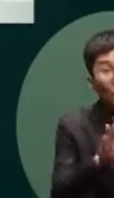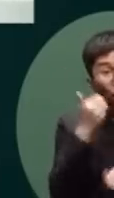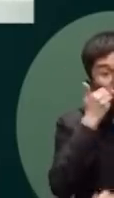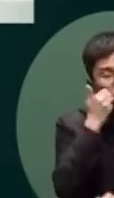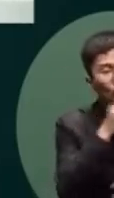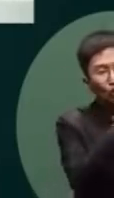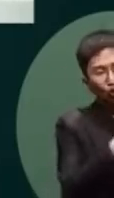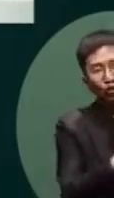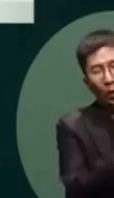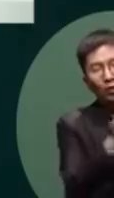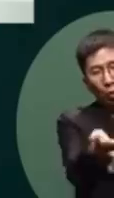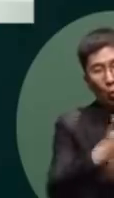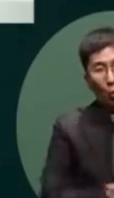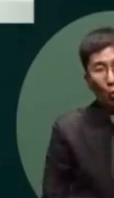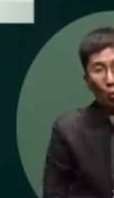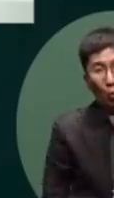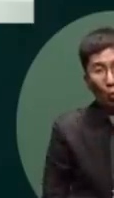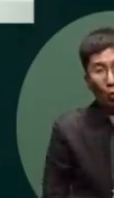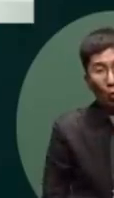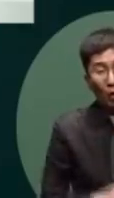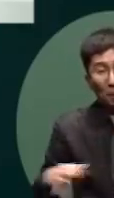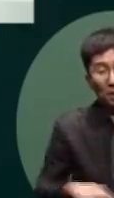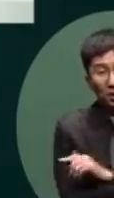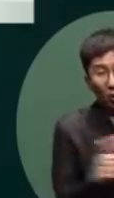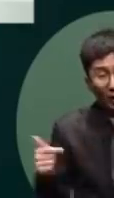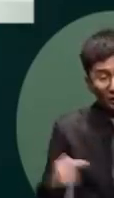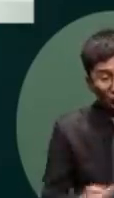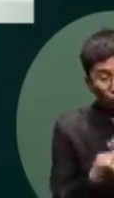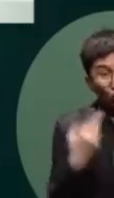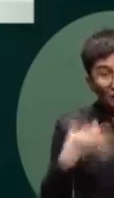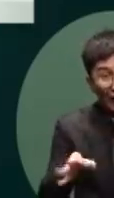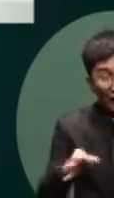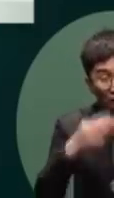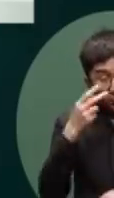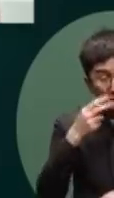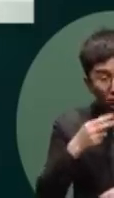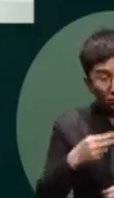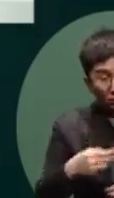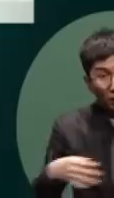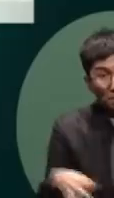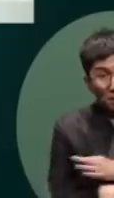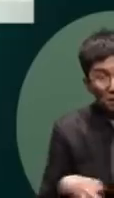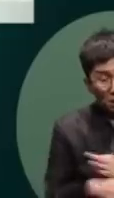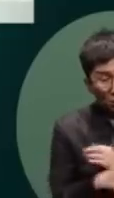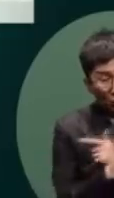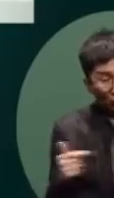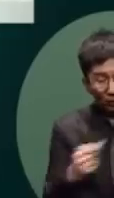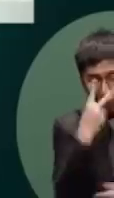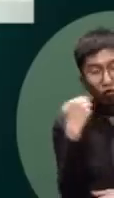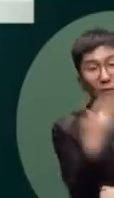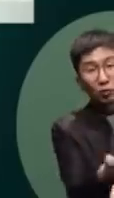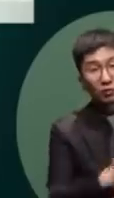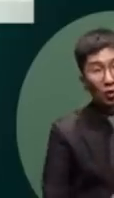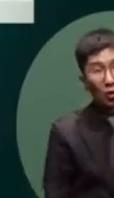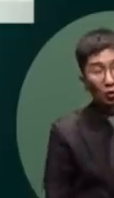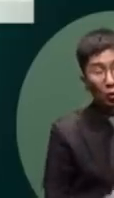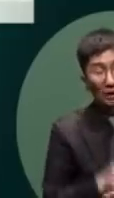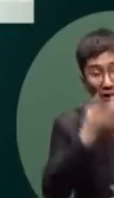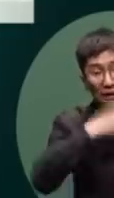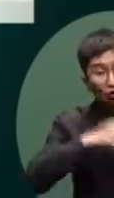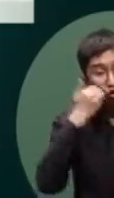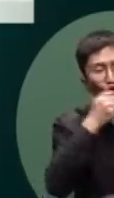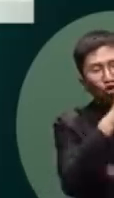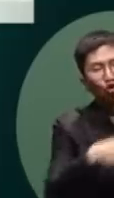후보님이죠. 저축은행 비리 수사 봐줬지 않습니까? 그들한테 이익 본 것도 윤 후보죠. 그 녹취록이